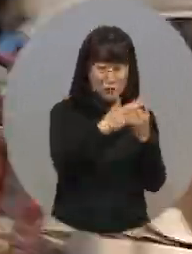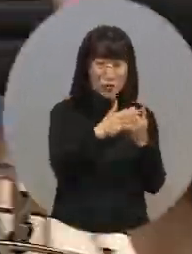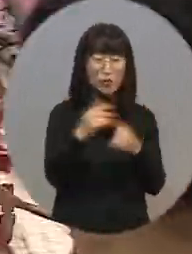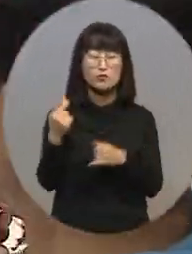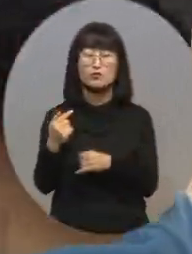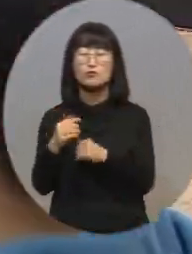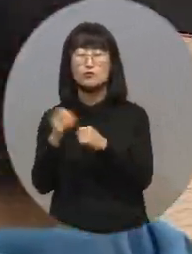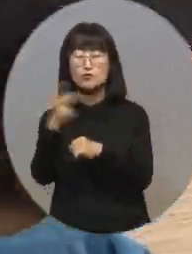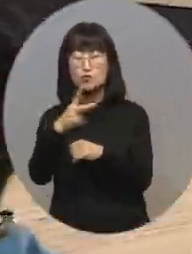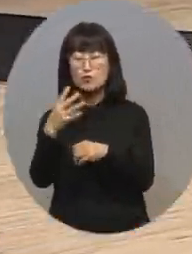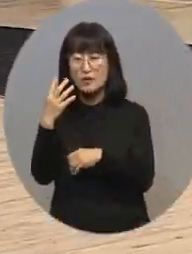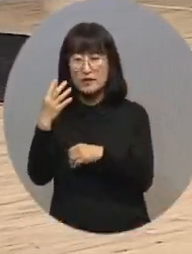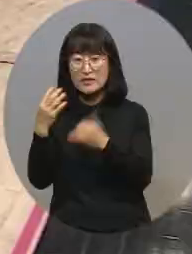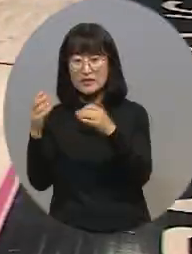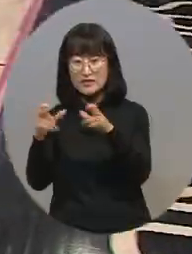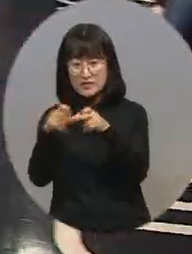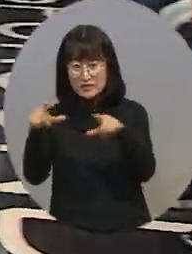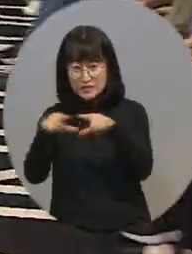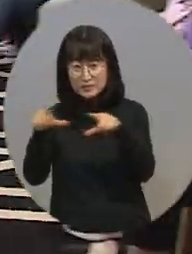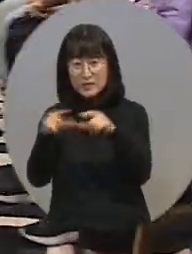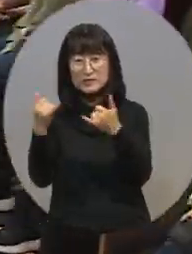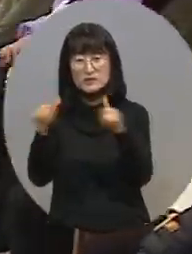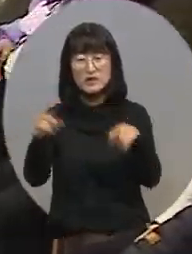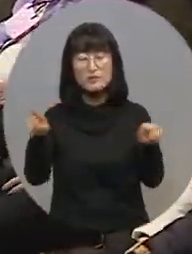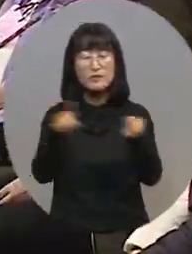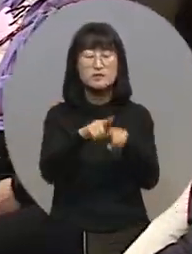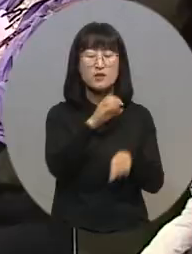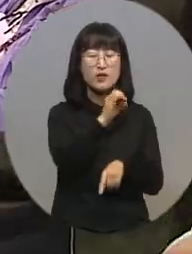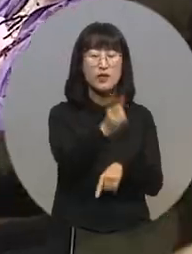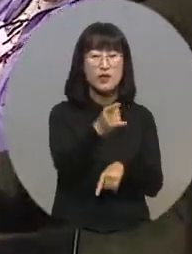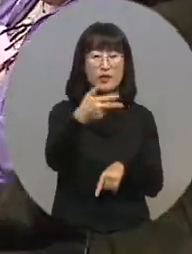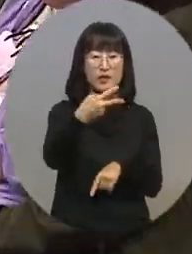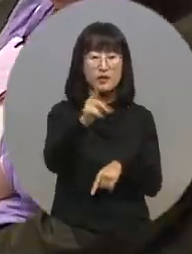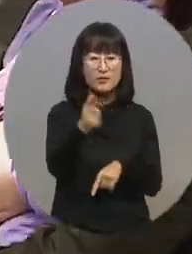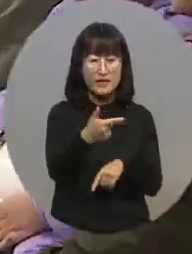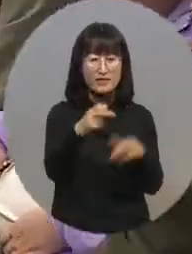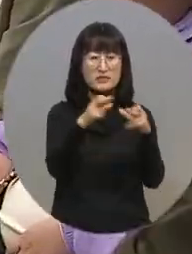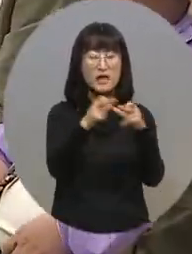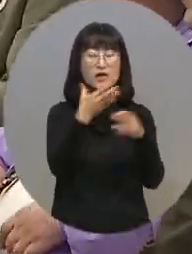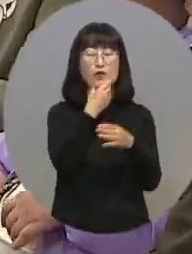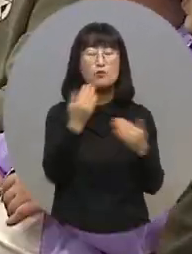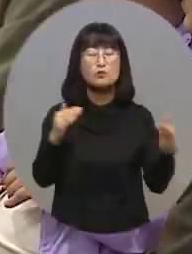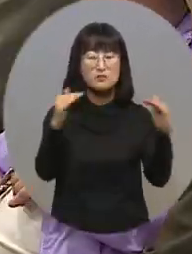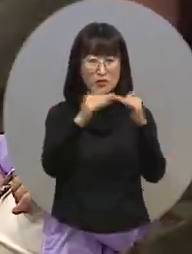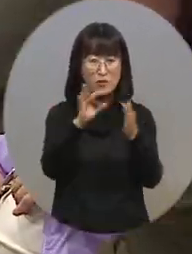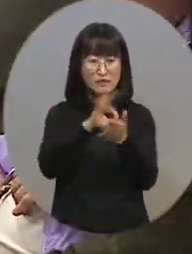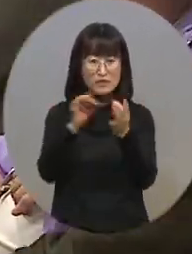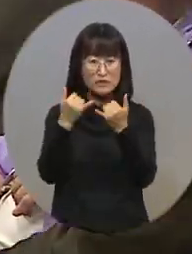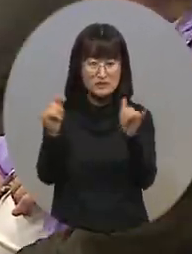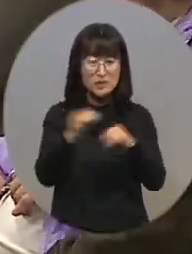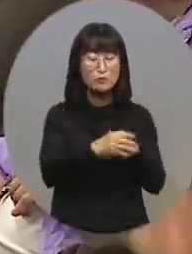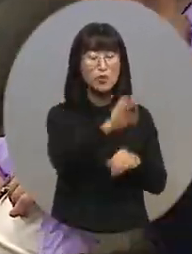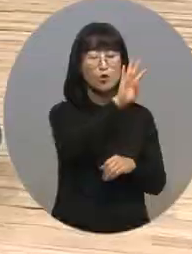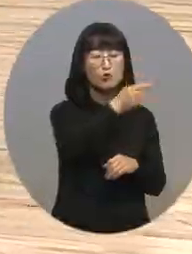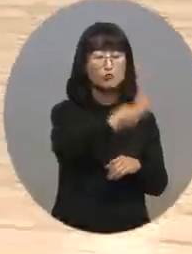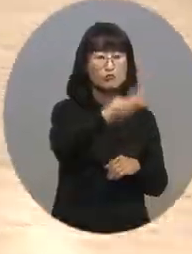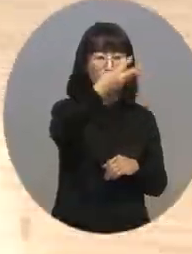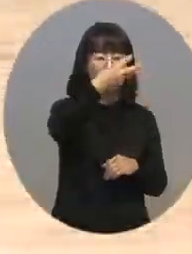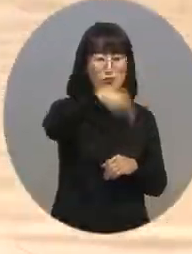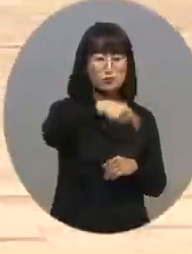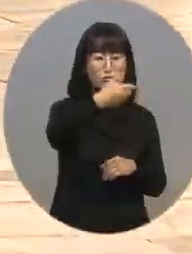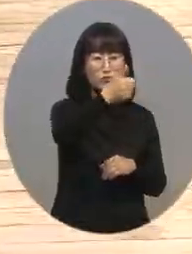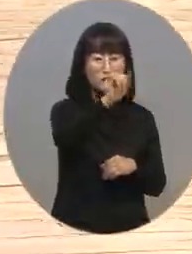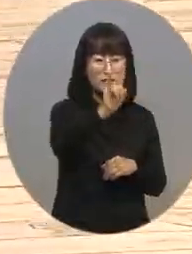연령에 참여한 이번 행사는 에덴 장애인종합복지관 이용자와 코 블루힐스 농구단 선수들이 함께 직접